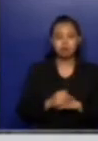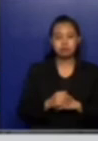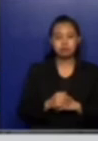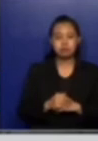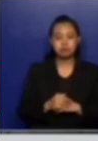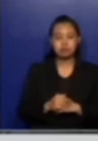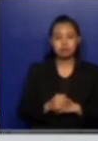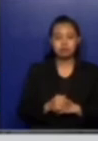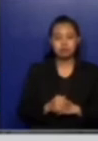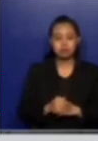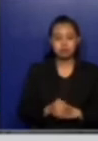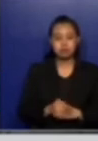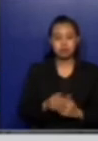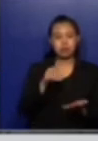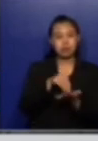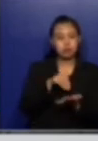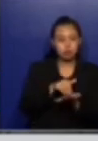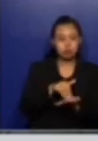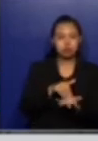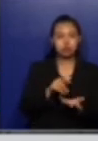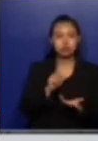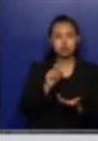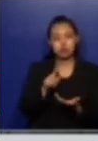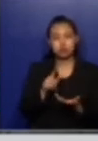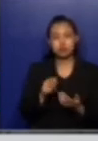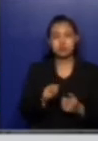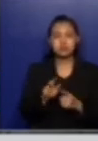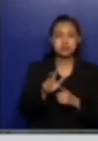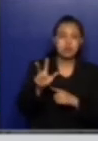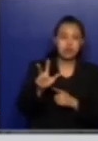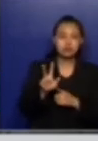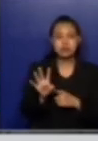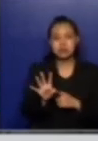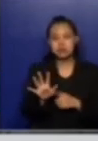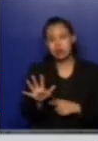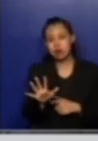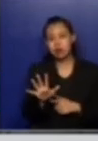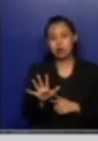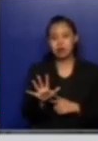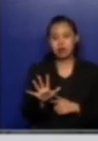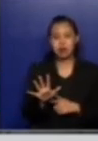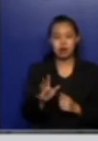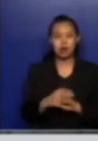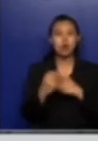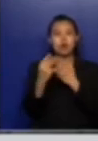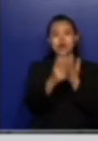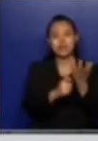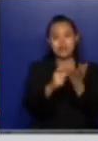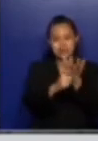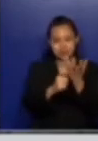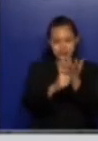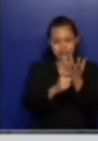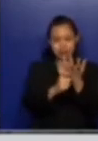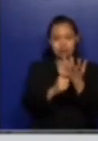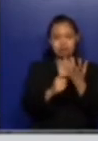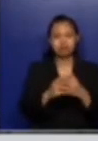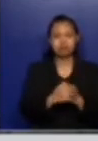เป็นนิกประเทศเราจะเป็นตัวที่3เป็นเสือตัวที่3ที่4ที่5ของเอเชียแต่ท่านประธาน